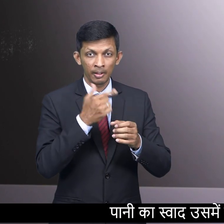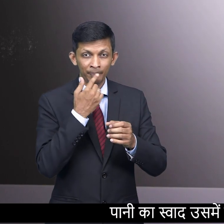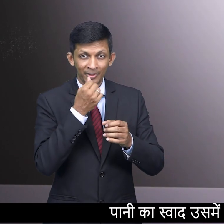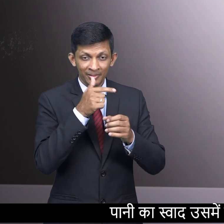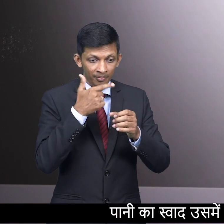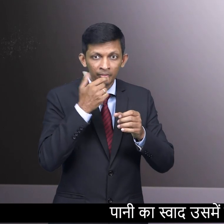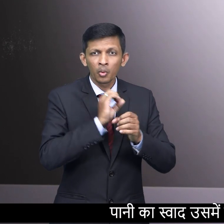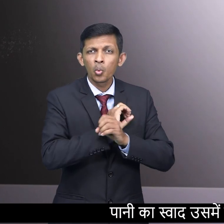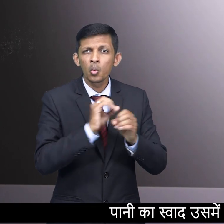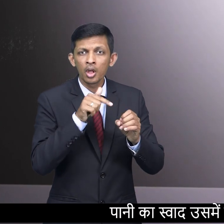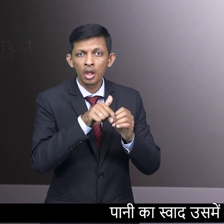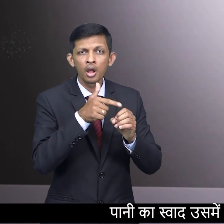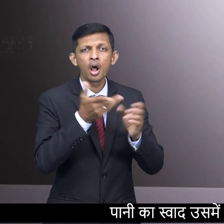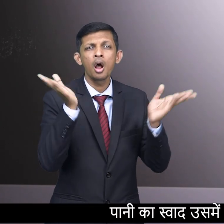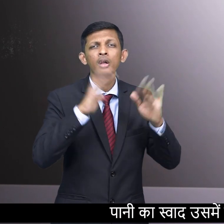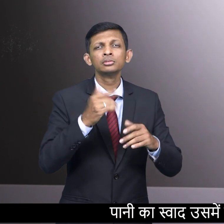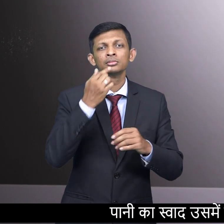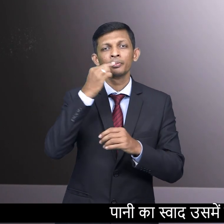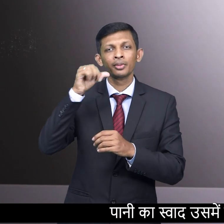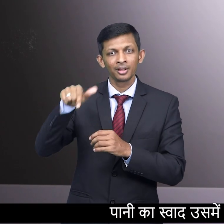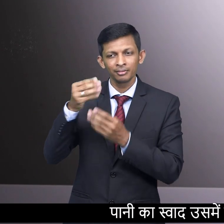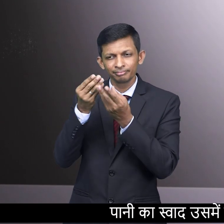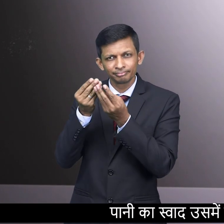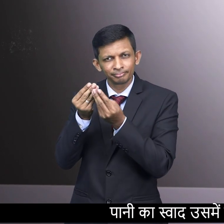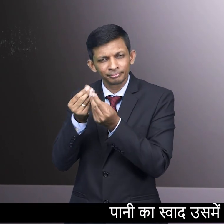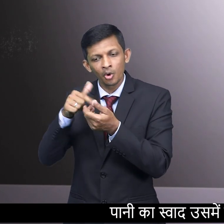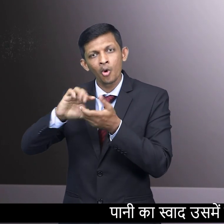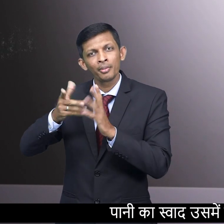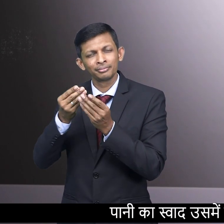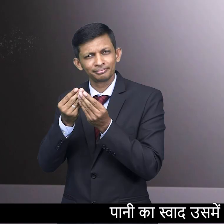पानी का स्वाद उसमें घुले हुए लवणों और खनिजों से आता है।